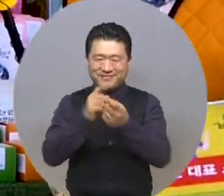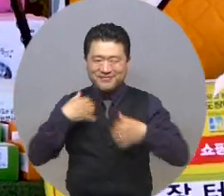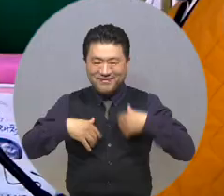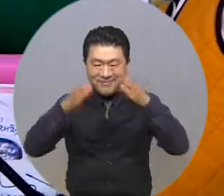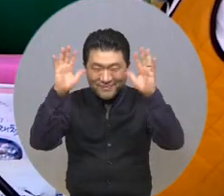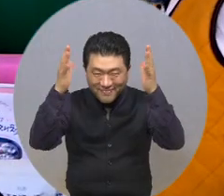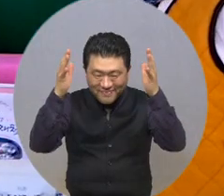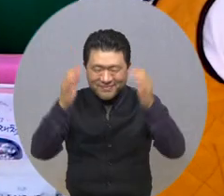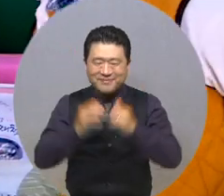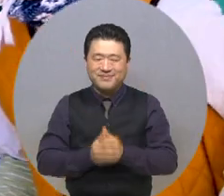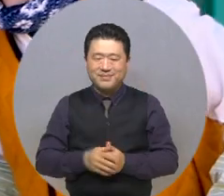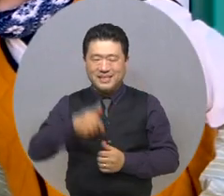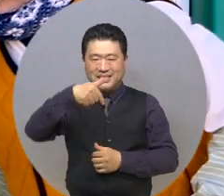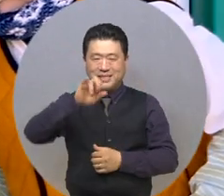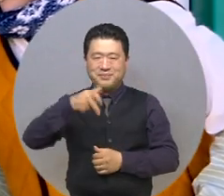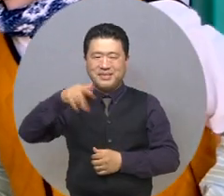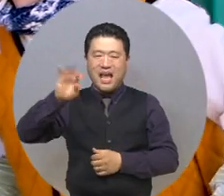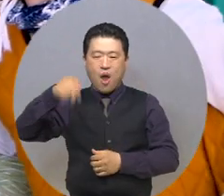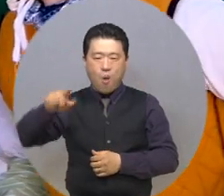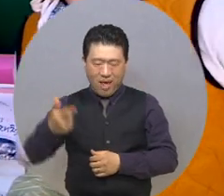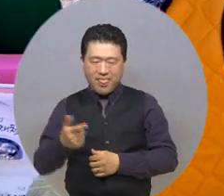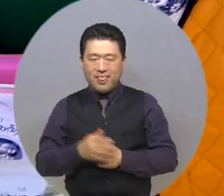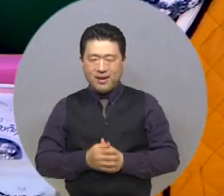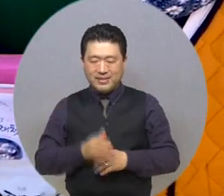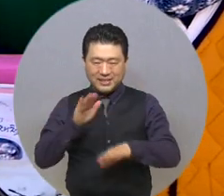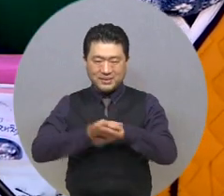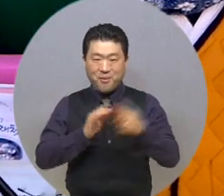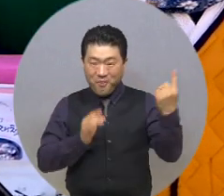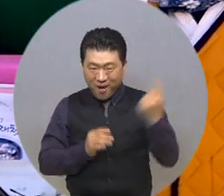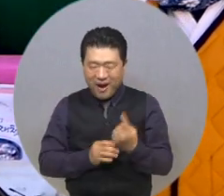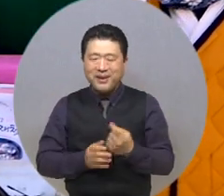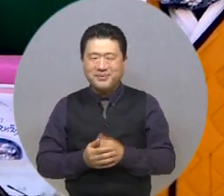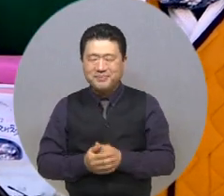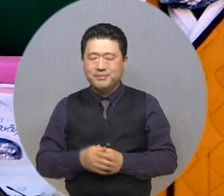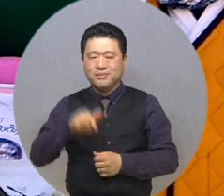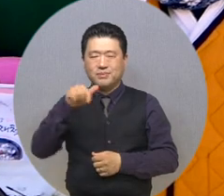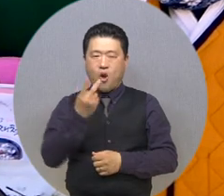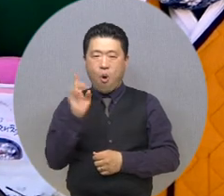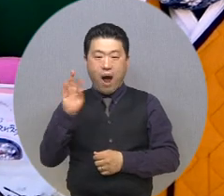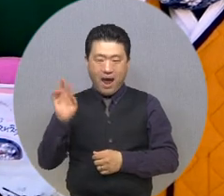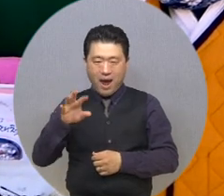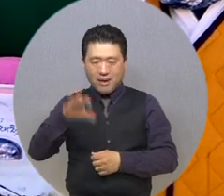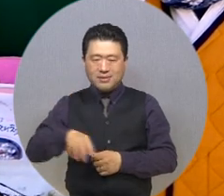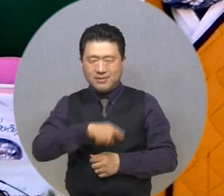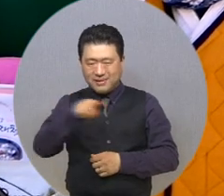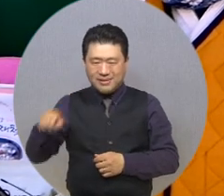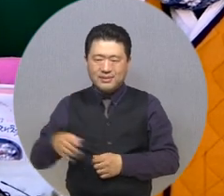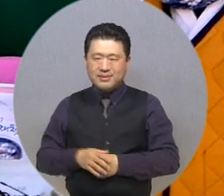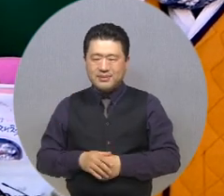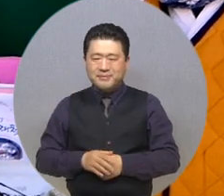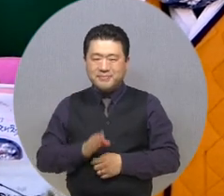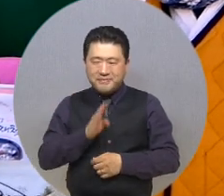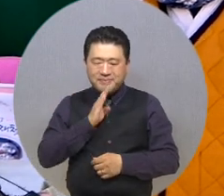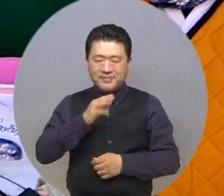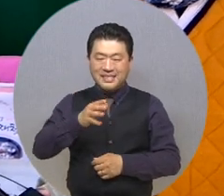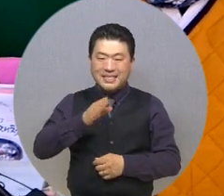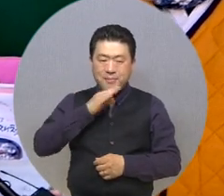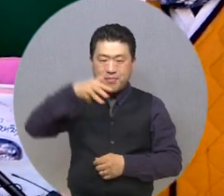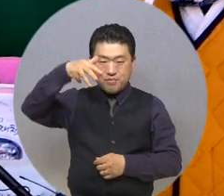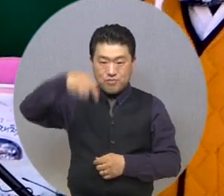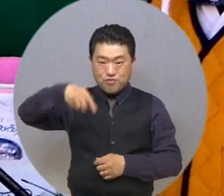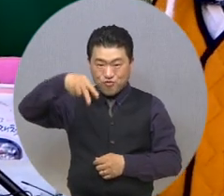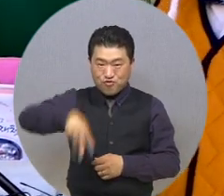자 우리 팀 직접 나오셨어요. 그리고 우리 광양은 대군산에서 난 참수 가지고